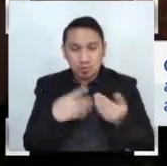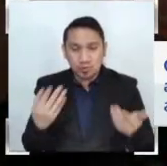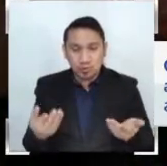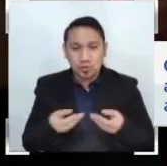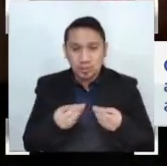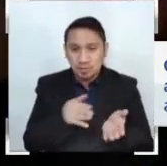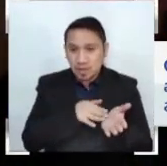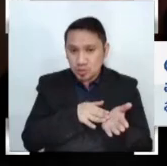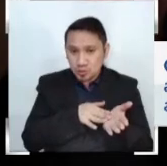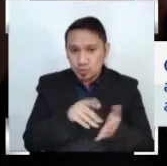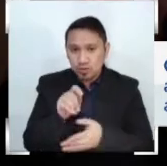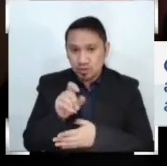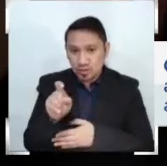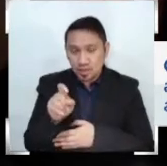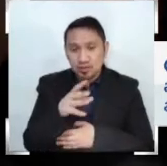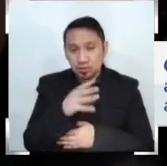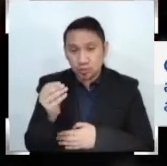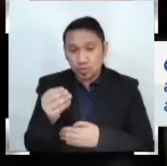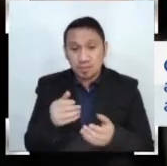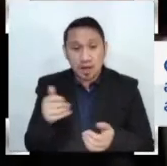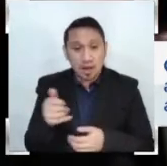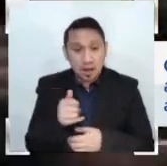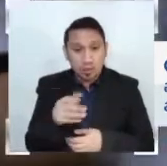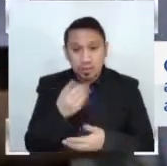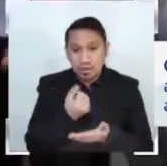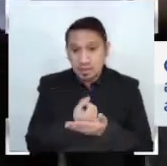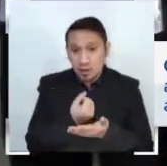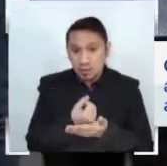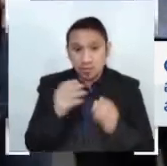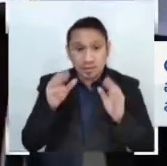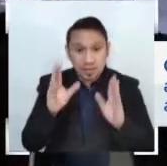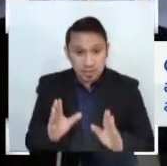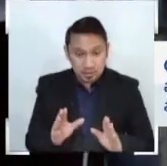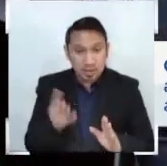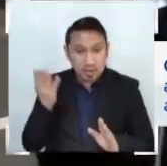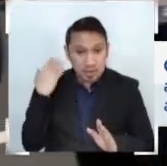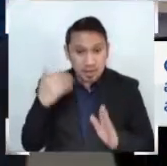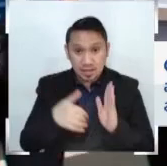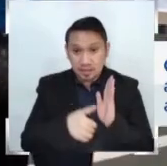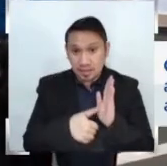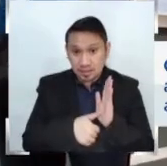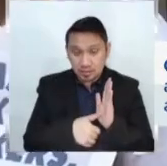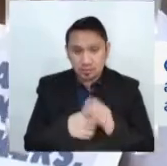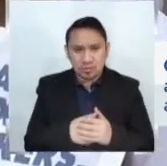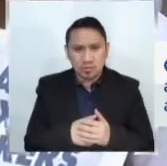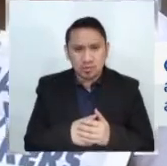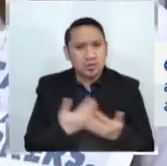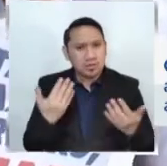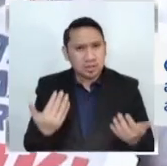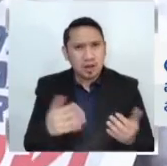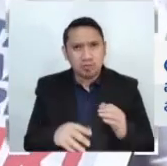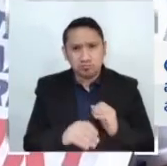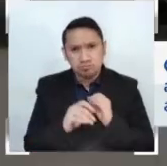sa honorary at allowance sa mga guro na nagsilbi noong election 2022. Ang pangalampag paraan daw para mapalakas ang pag-asang mabaliktad ang